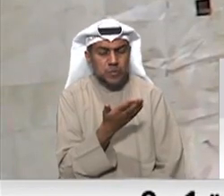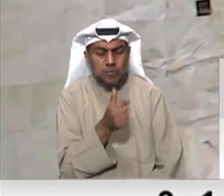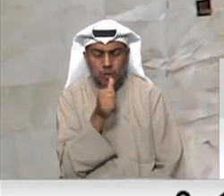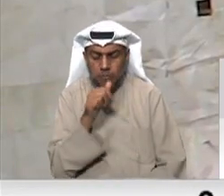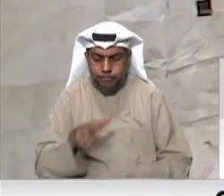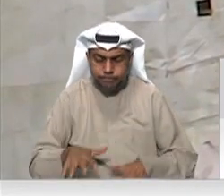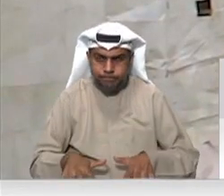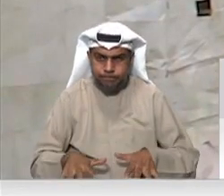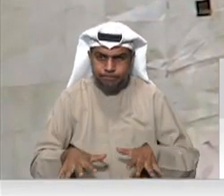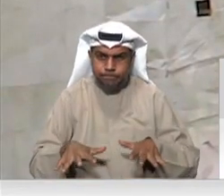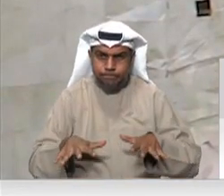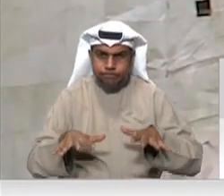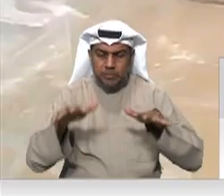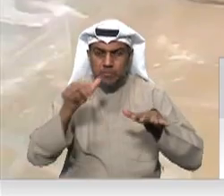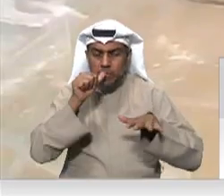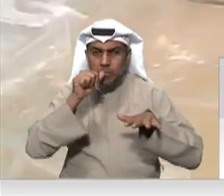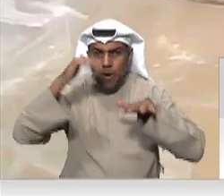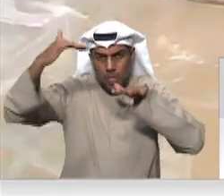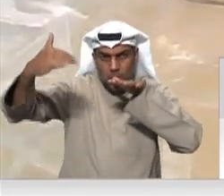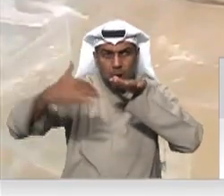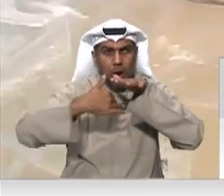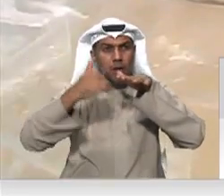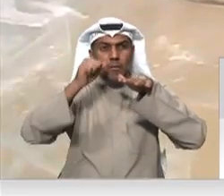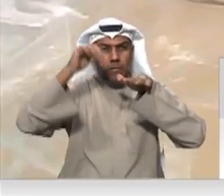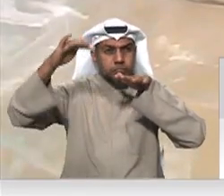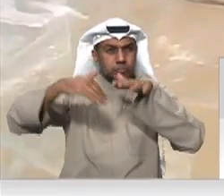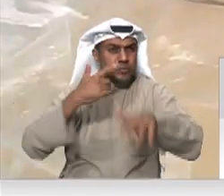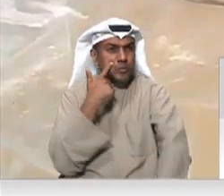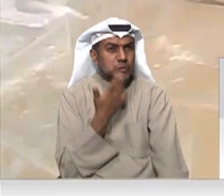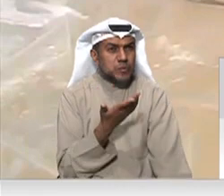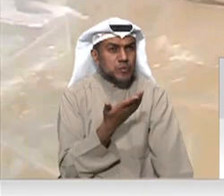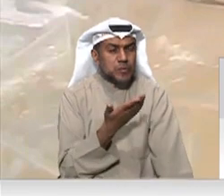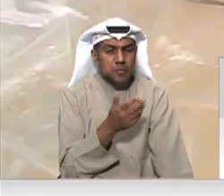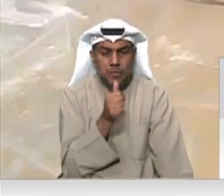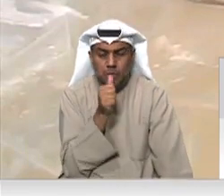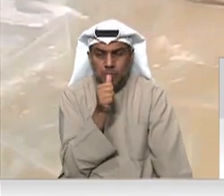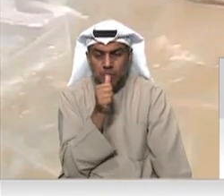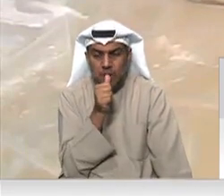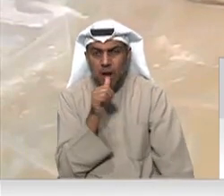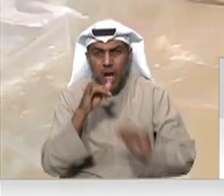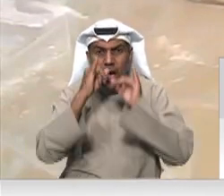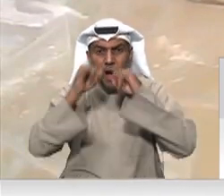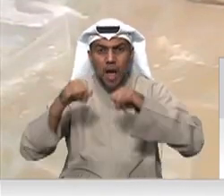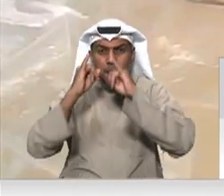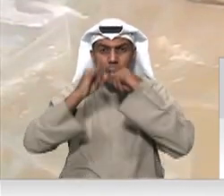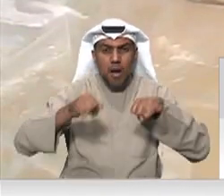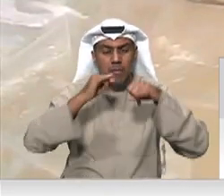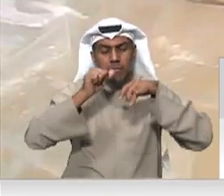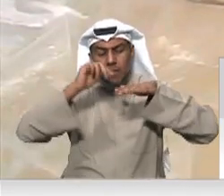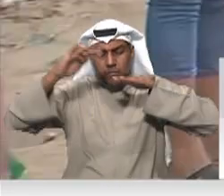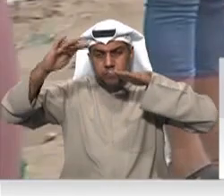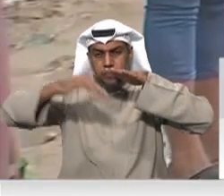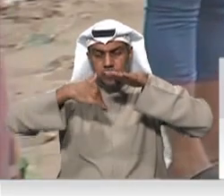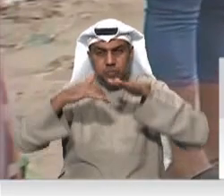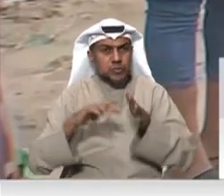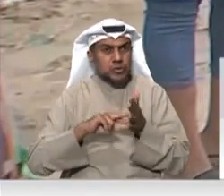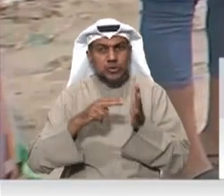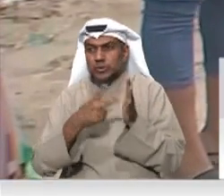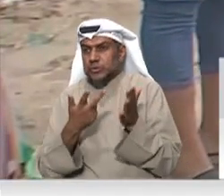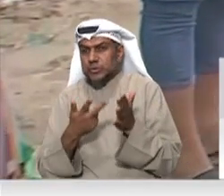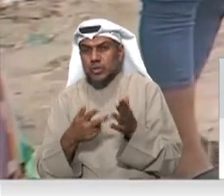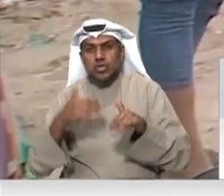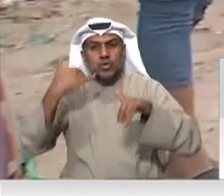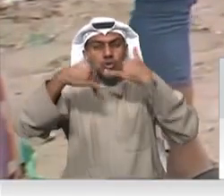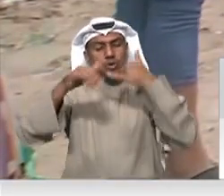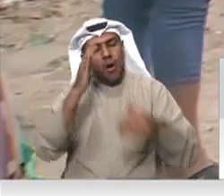الامطار الى داخل الخيام فيما لم يجد عدد كبير من النازحين من خان يونس الا الشوارع للمبيت